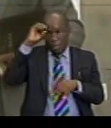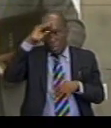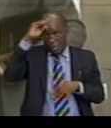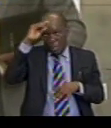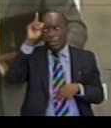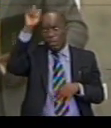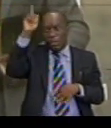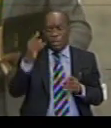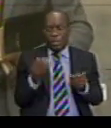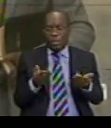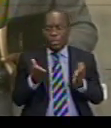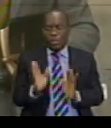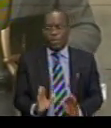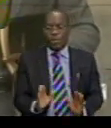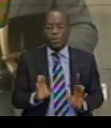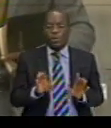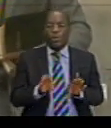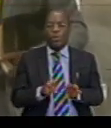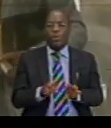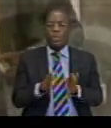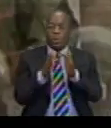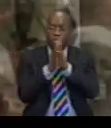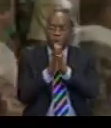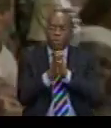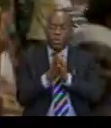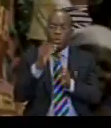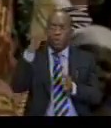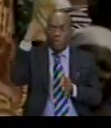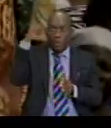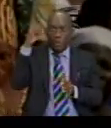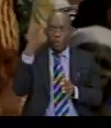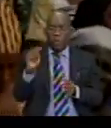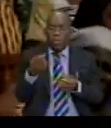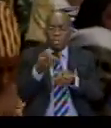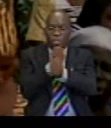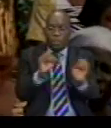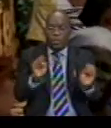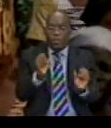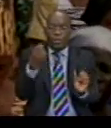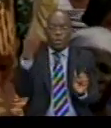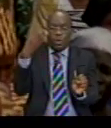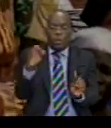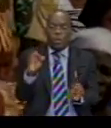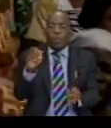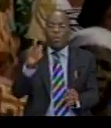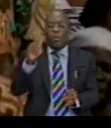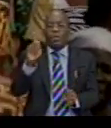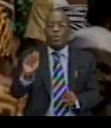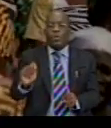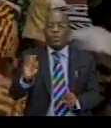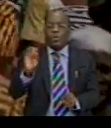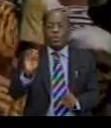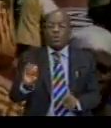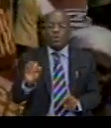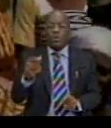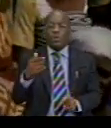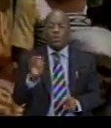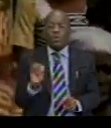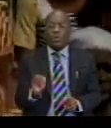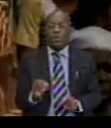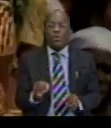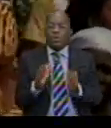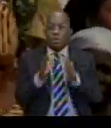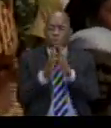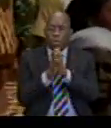Et réclame le salut du Togo. And pray for the ouvre salvation of Togo. Réclame le salut du open peuple your togolais. Mouth.